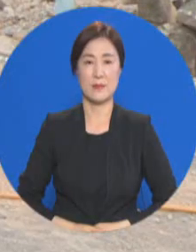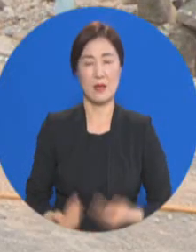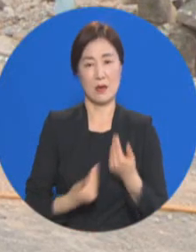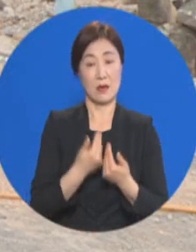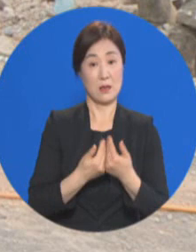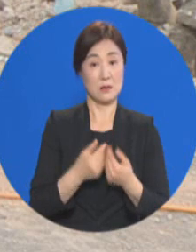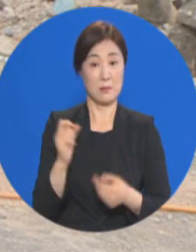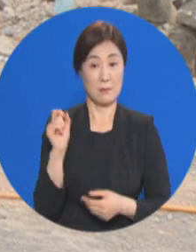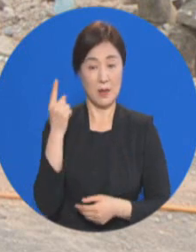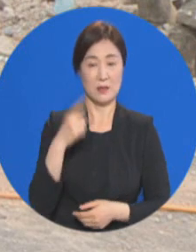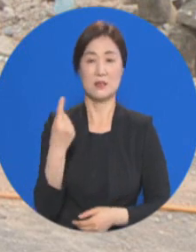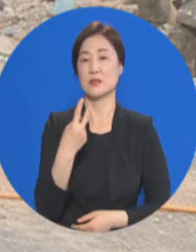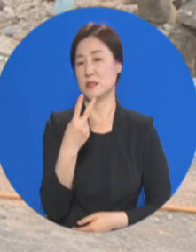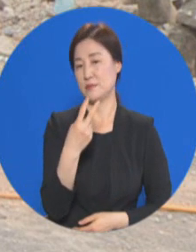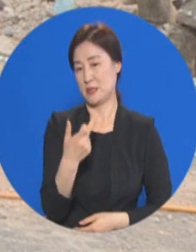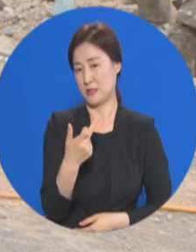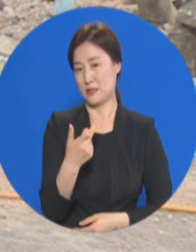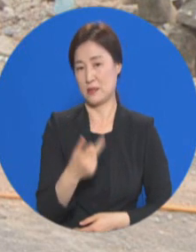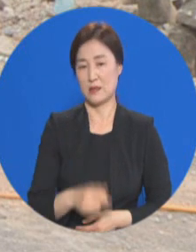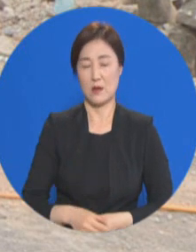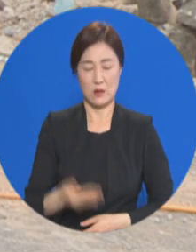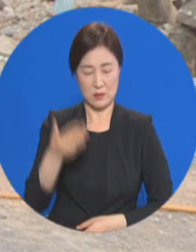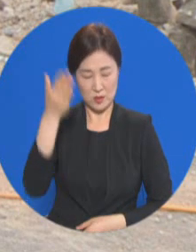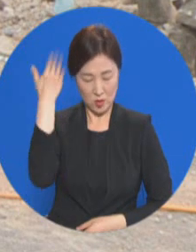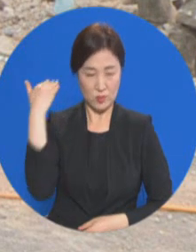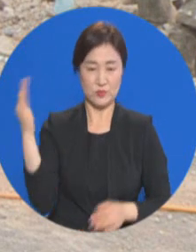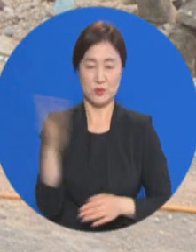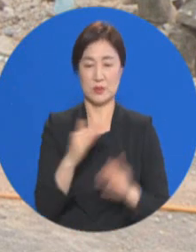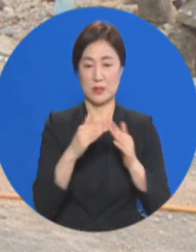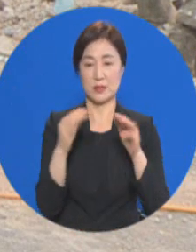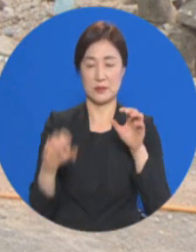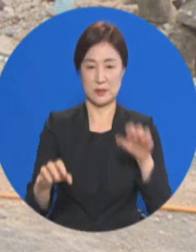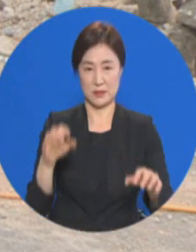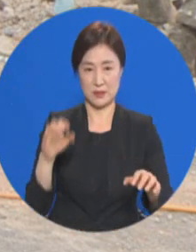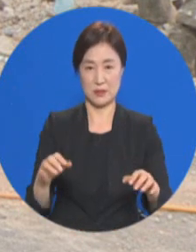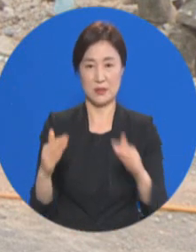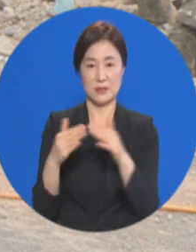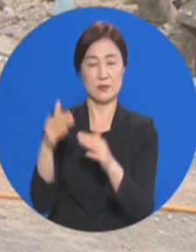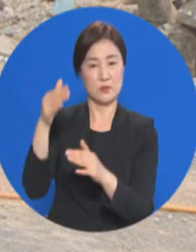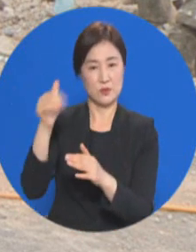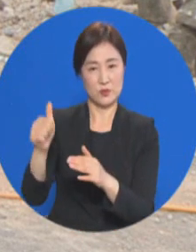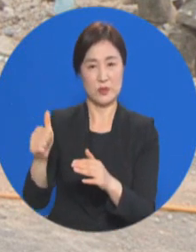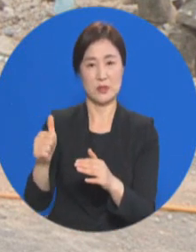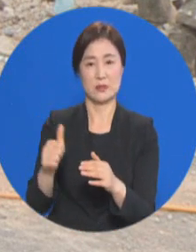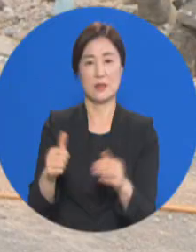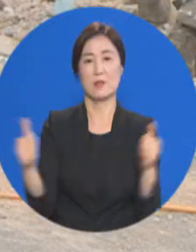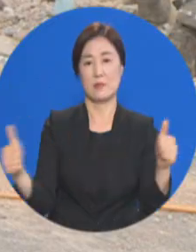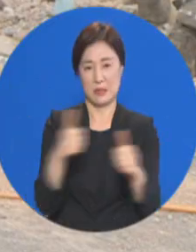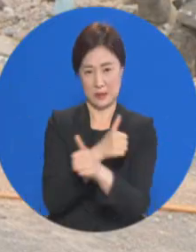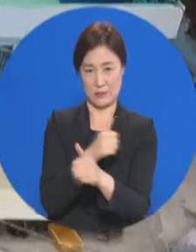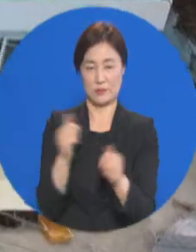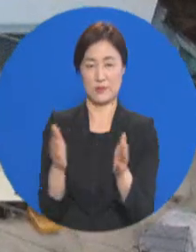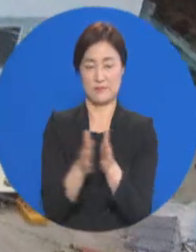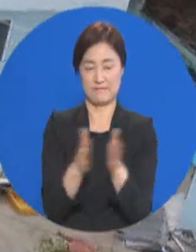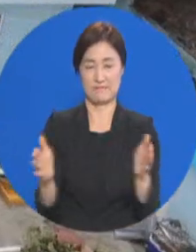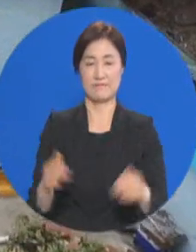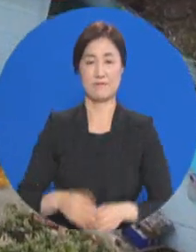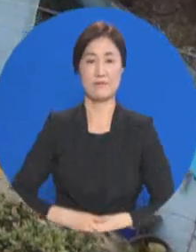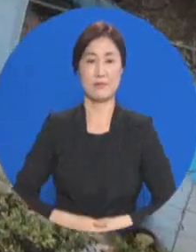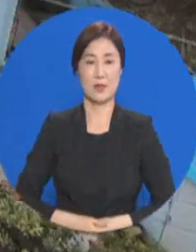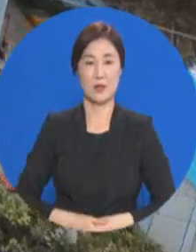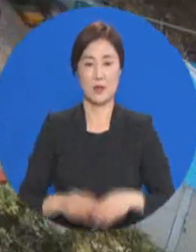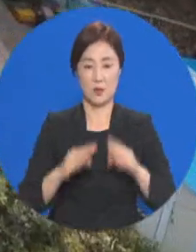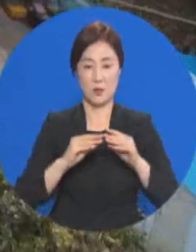갈등은 지난 2017년 수십 년간 이웃이었던 저 뒷집의 주인이 바뀌면서 시작됐습니다. 토지를